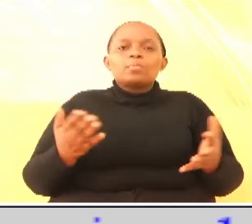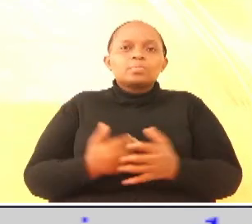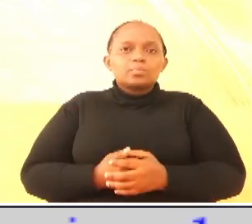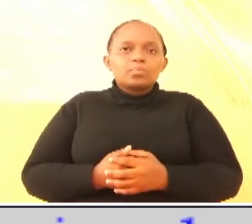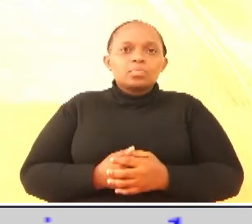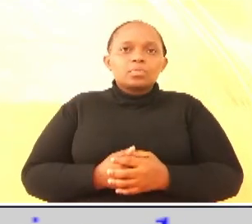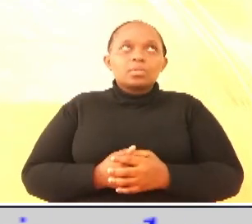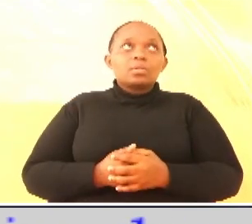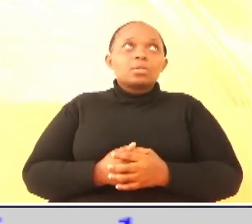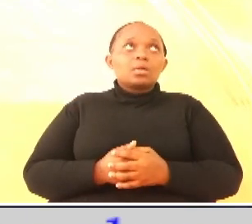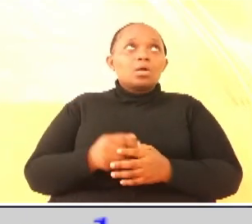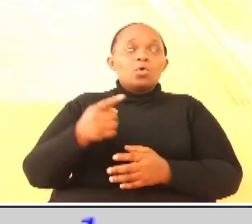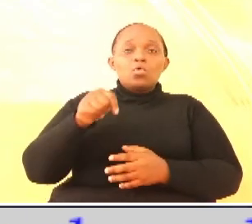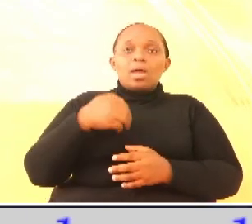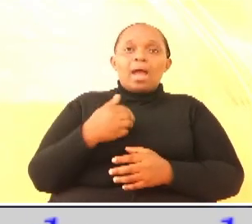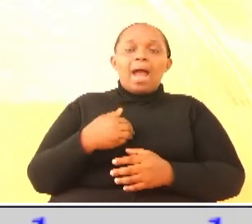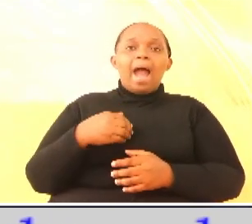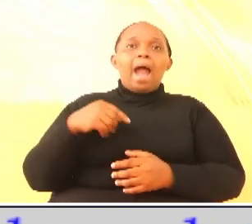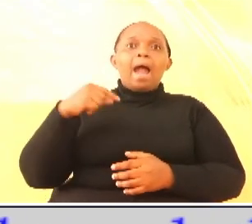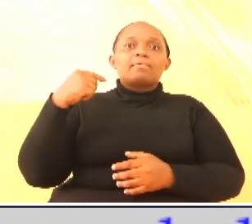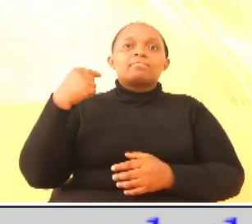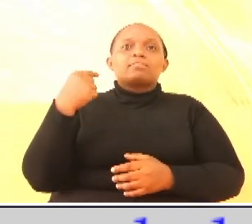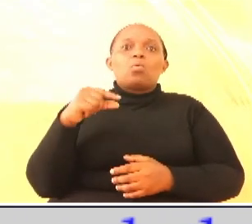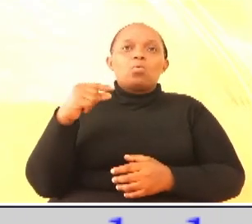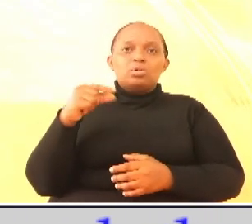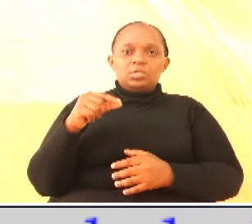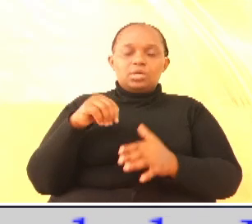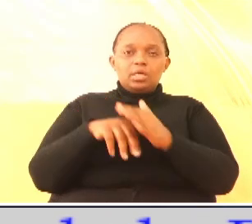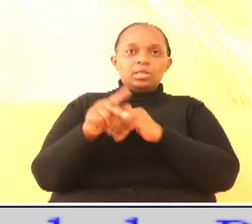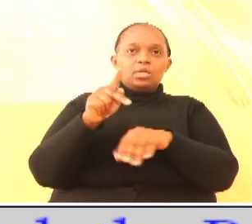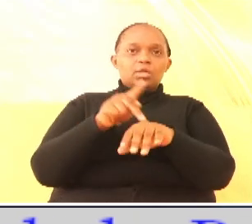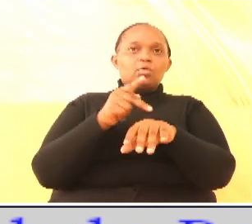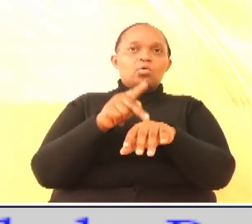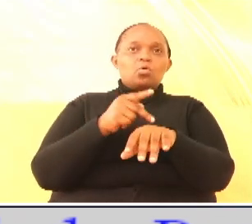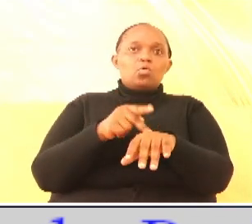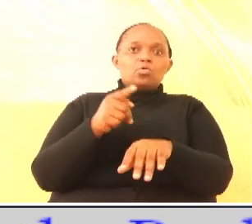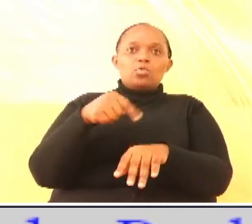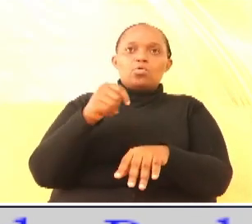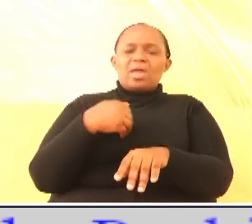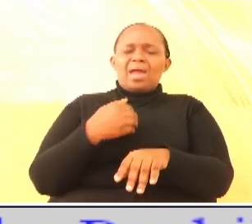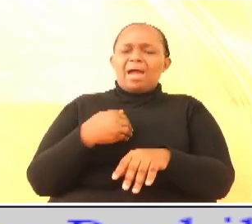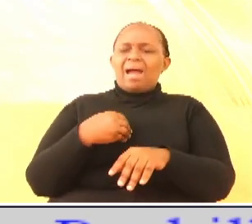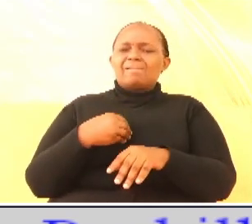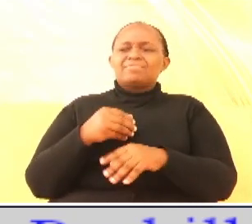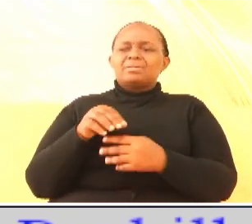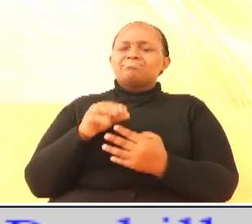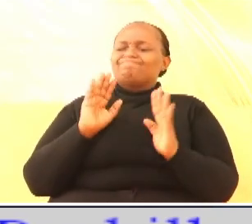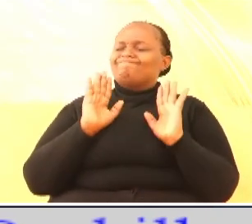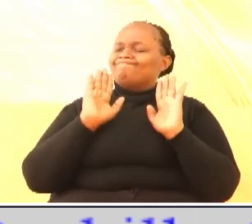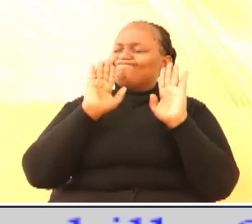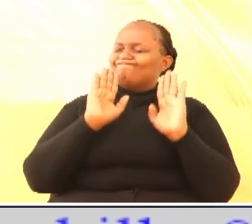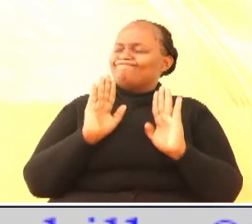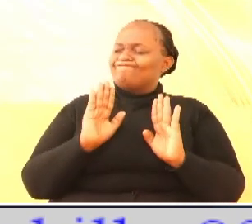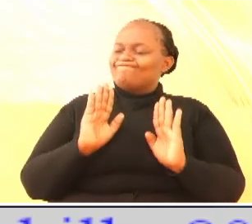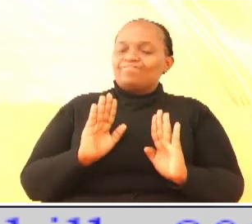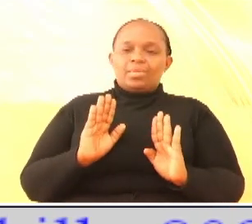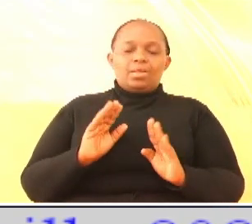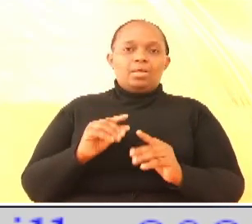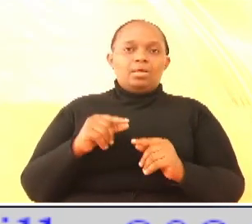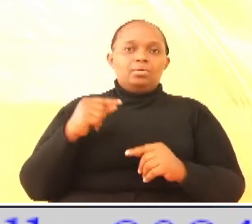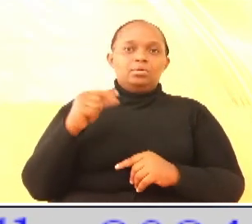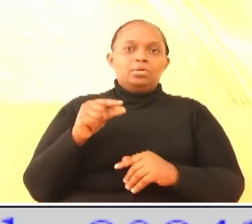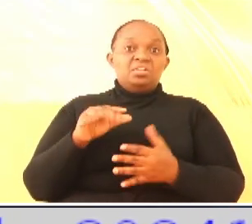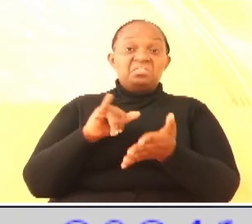Chitako na gekoyo ama dhudheto area ya onigithi. Ah, precious metals. Na diposa waizi